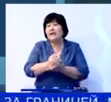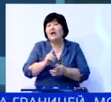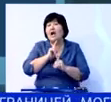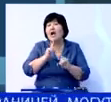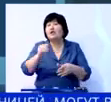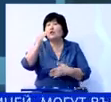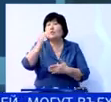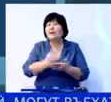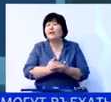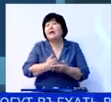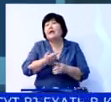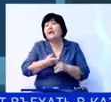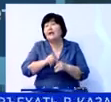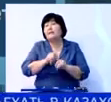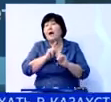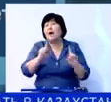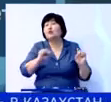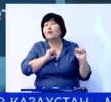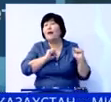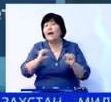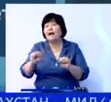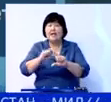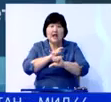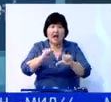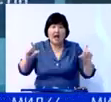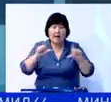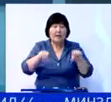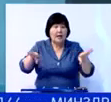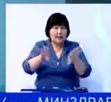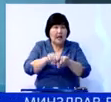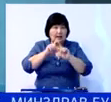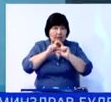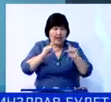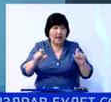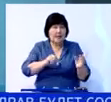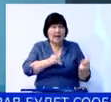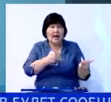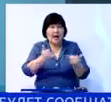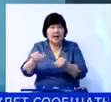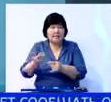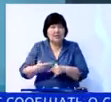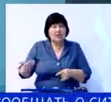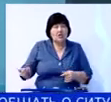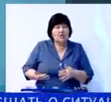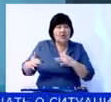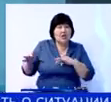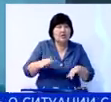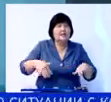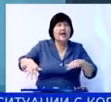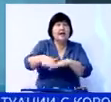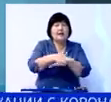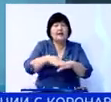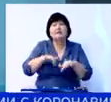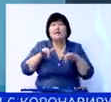особо режимных, режимных и особо охраняемых объектов, а также объектов, обеспечивающих жизнедеятельность населения